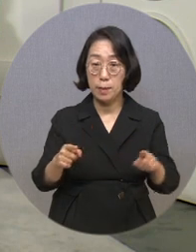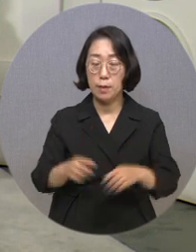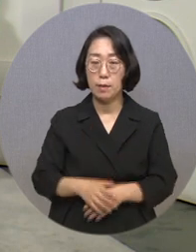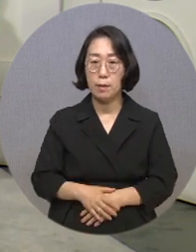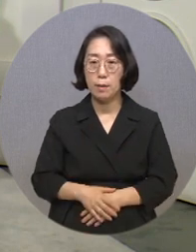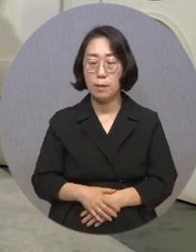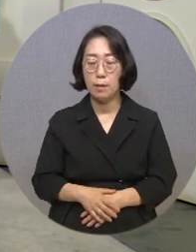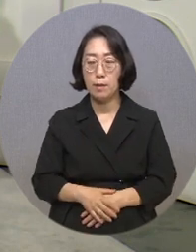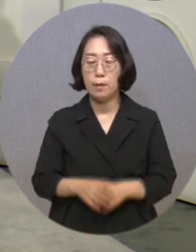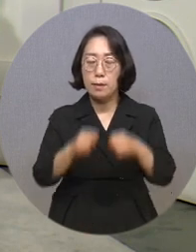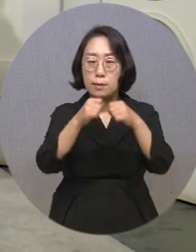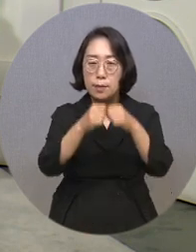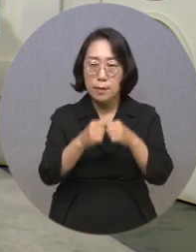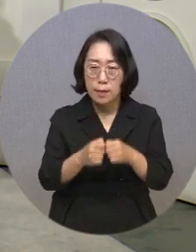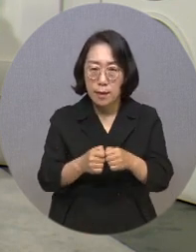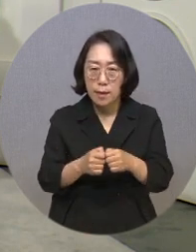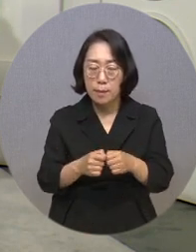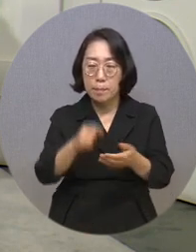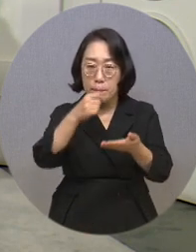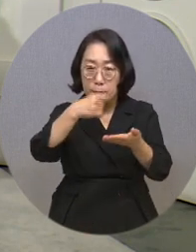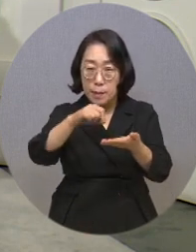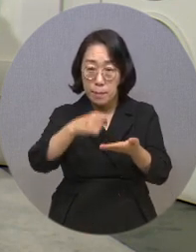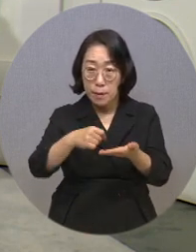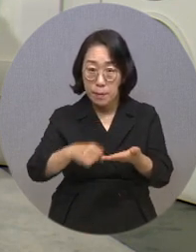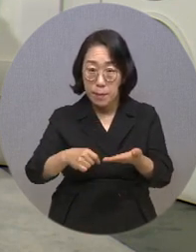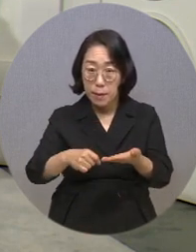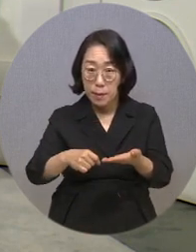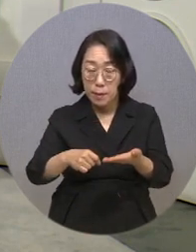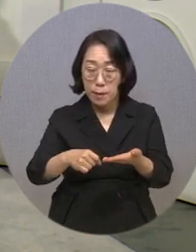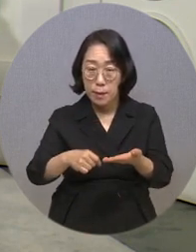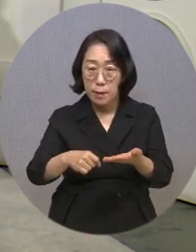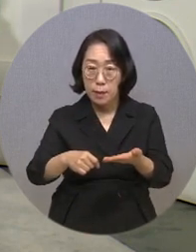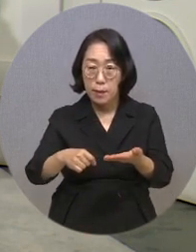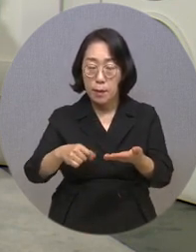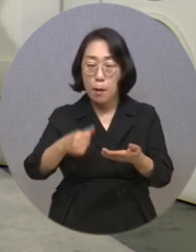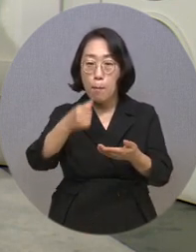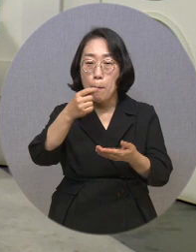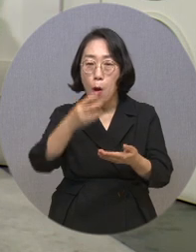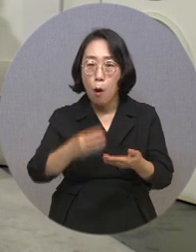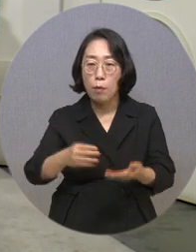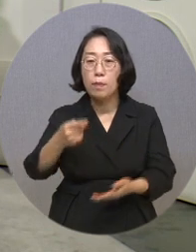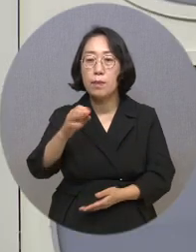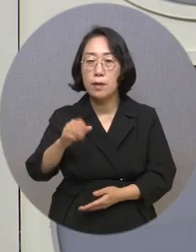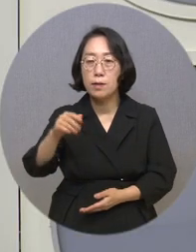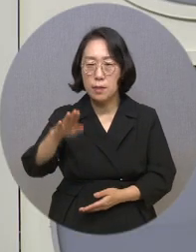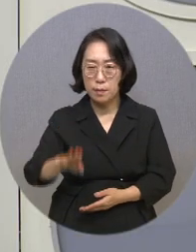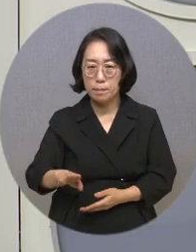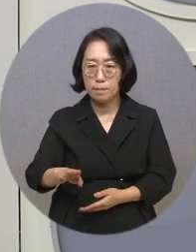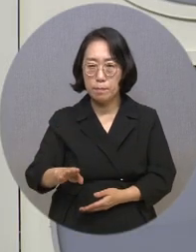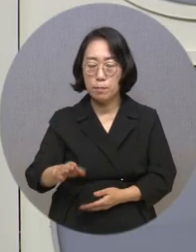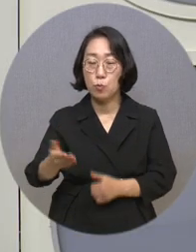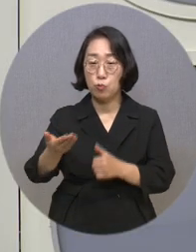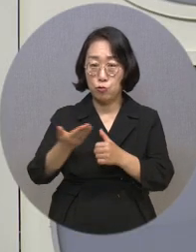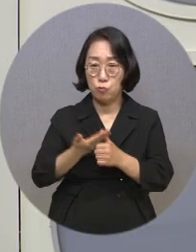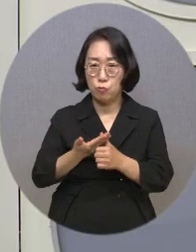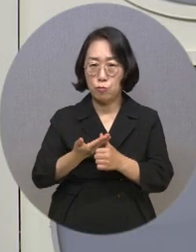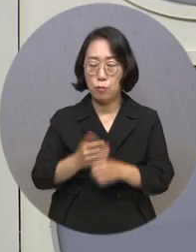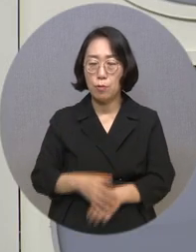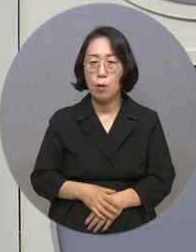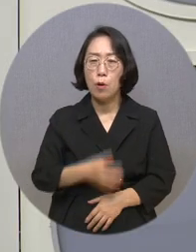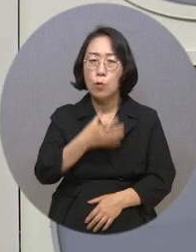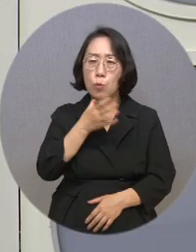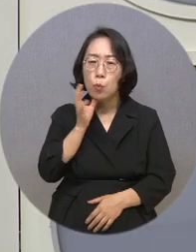건강관리공단에서 가서 그분을 다 체크해가지고 등급을 주는데 워낙 노인들이 많아지니까 그렇죠.